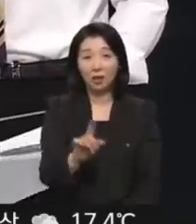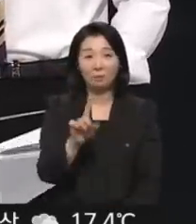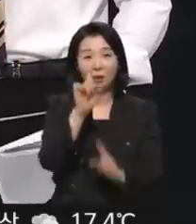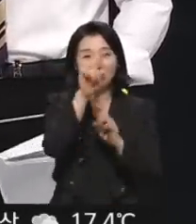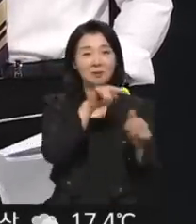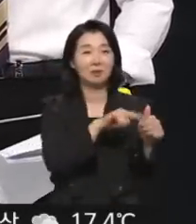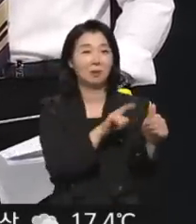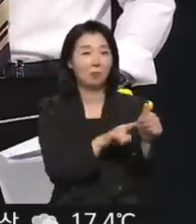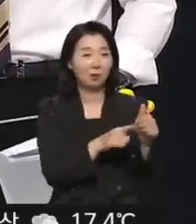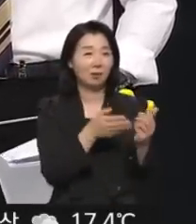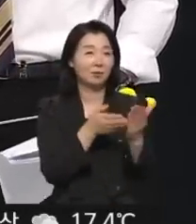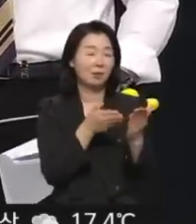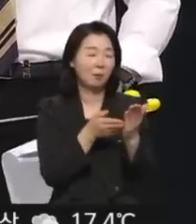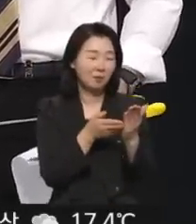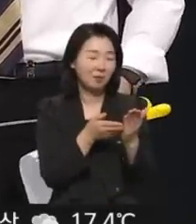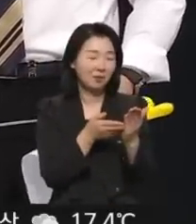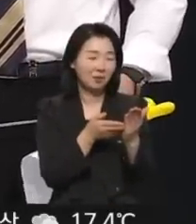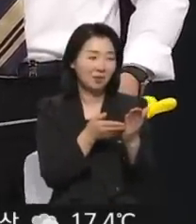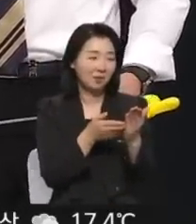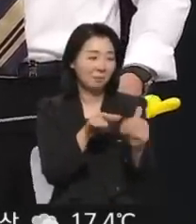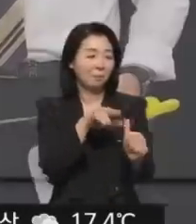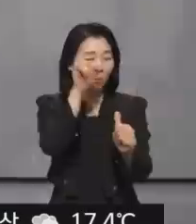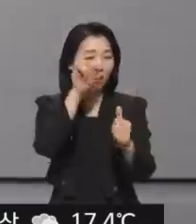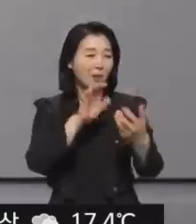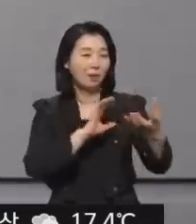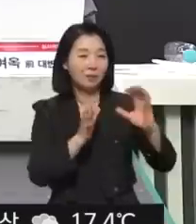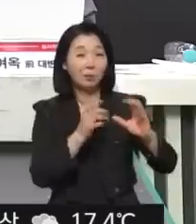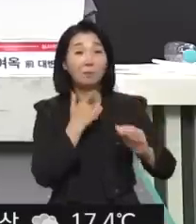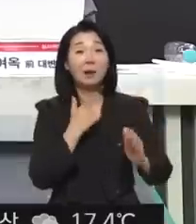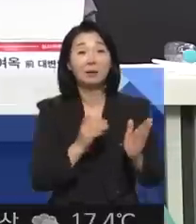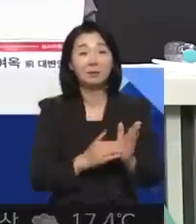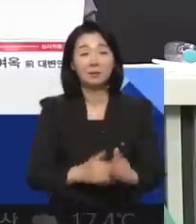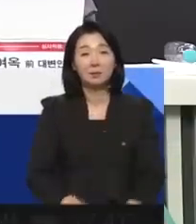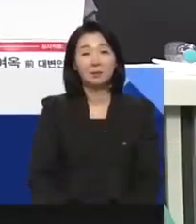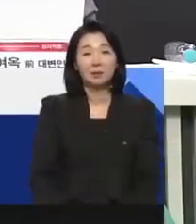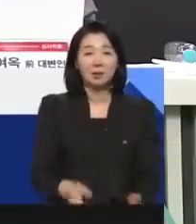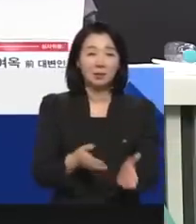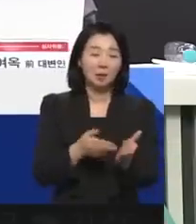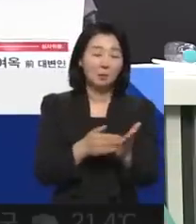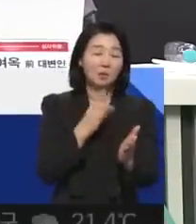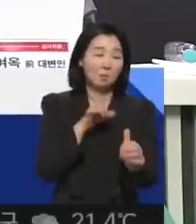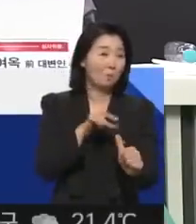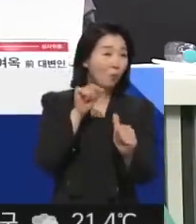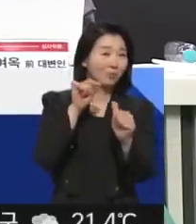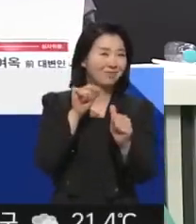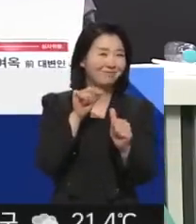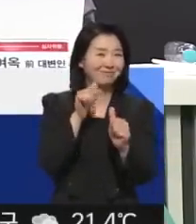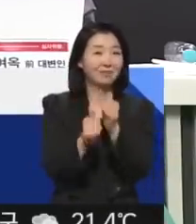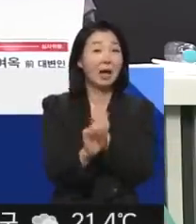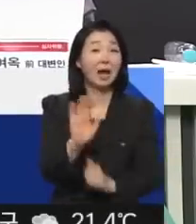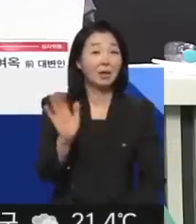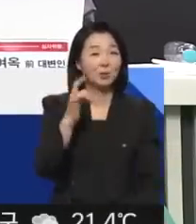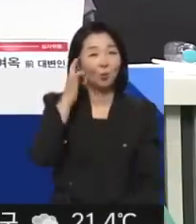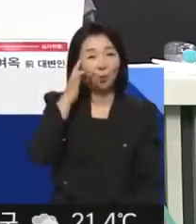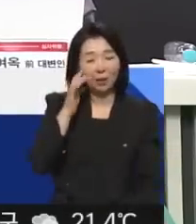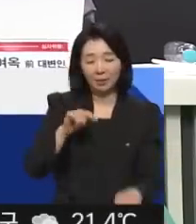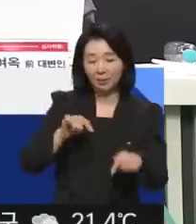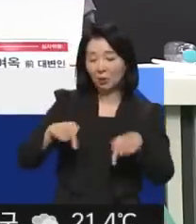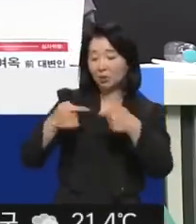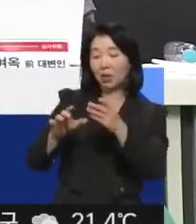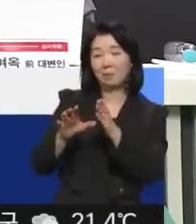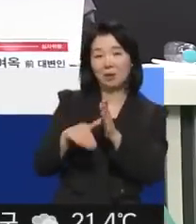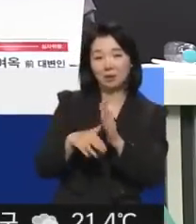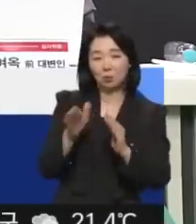기획했던 대변인 선발 토론 배틀입니다. 단순히 대변인 뽑는 배틀이 아니었고요. 결국에는 정치 참여에 있어가지고